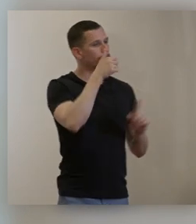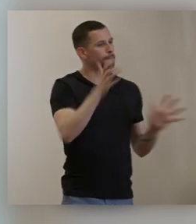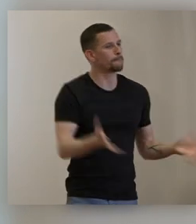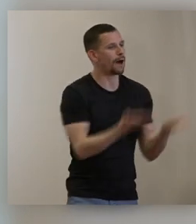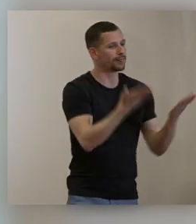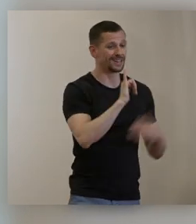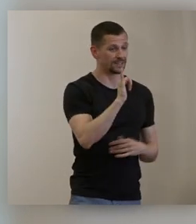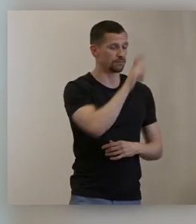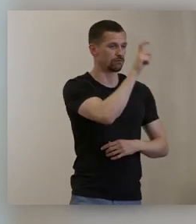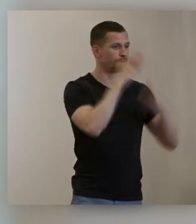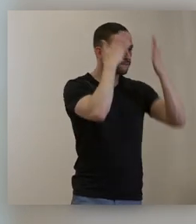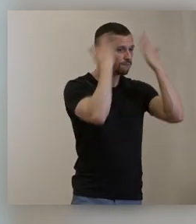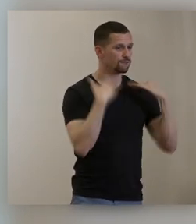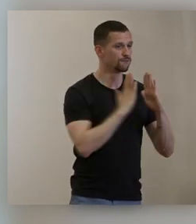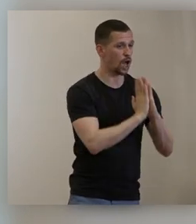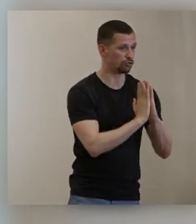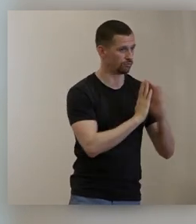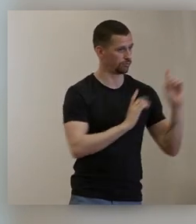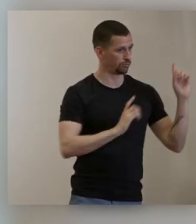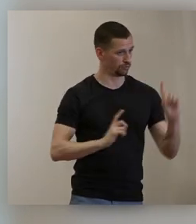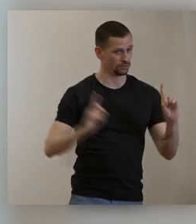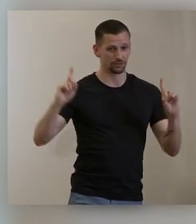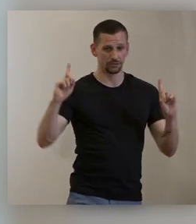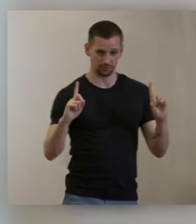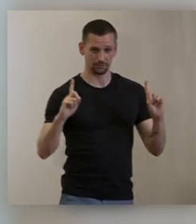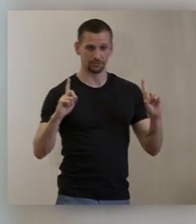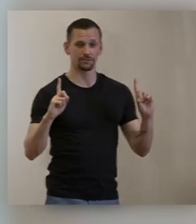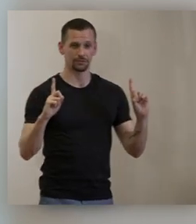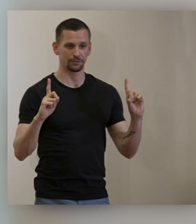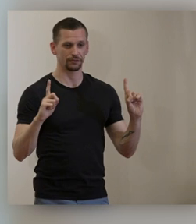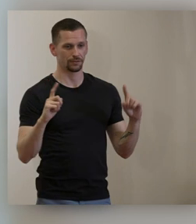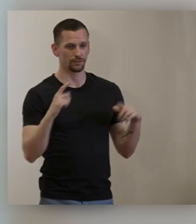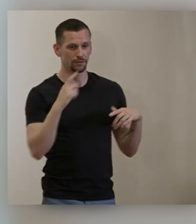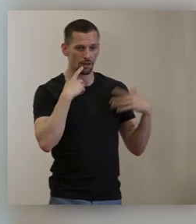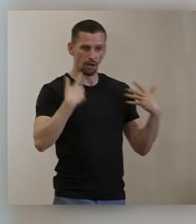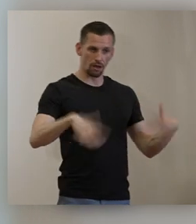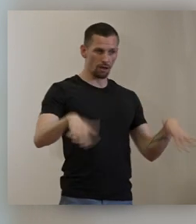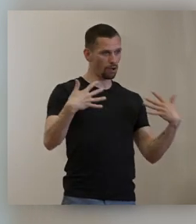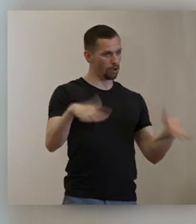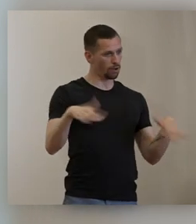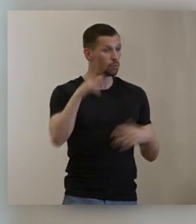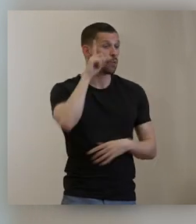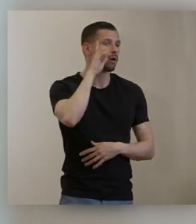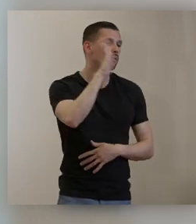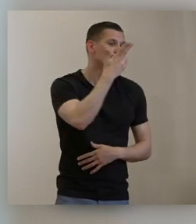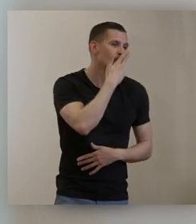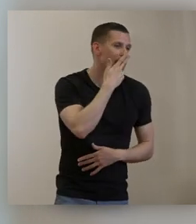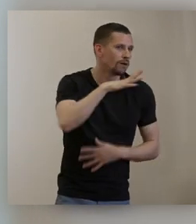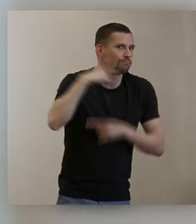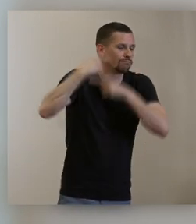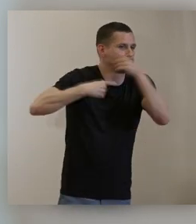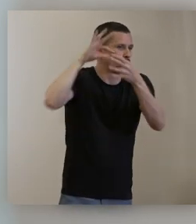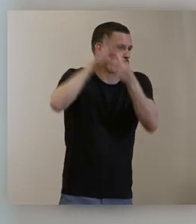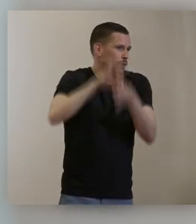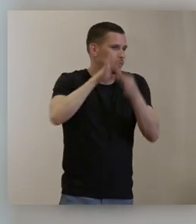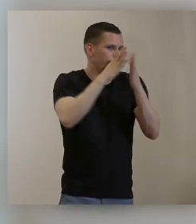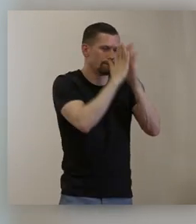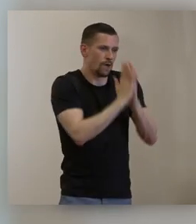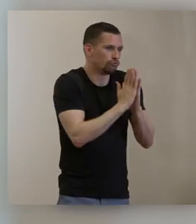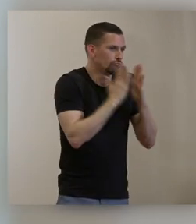Brésil et de ses esclaves. Il évoque la chasteté et la fidélité des femmes dans le mariage, à